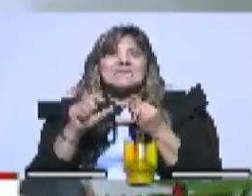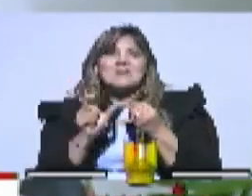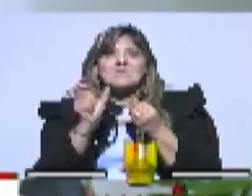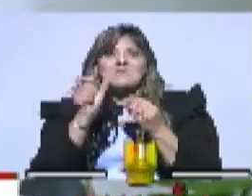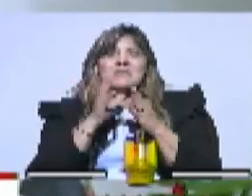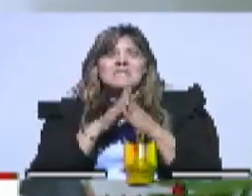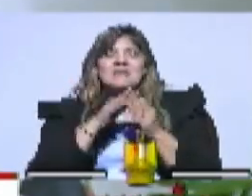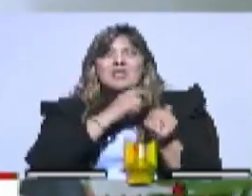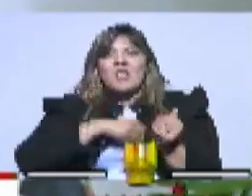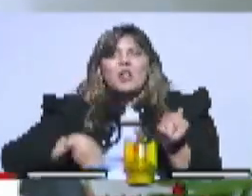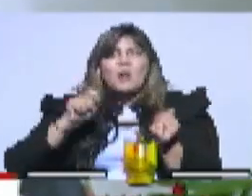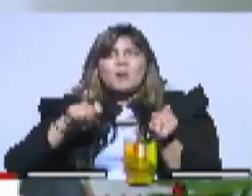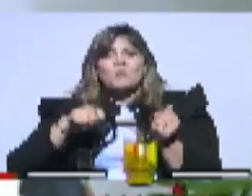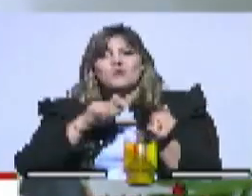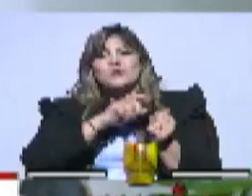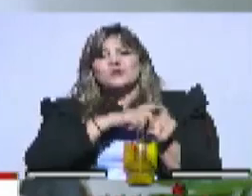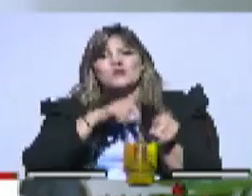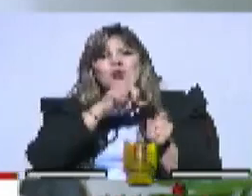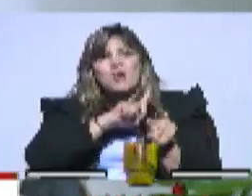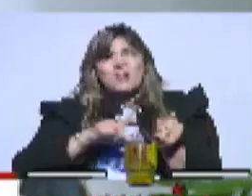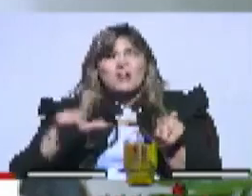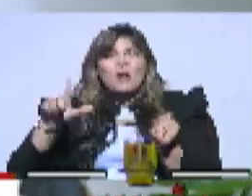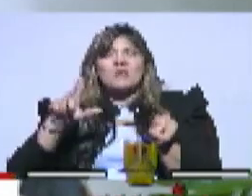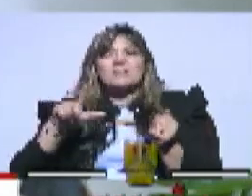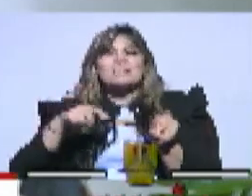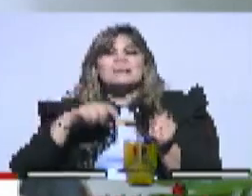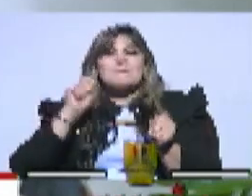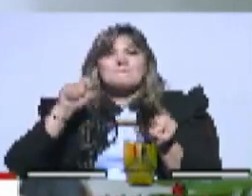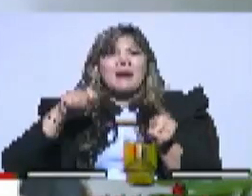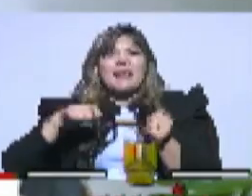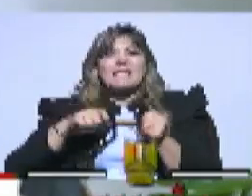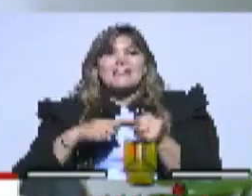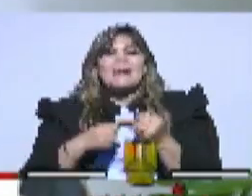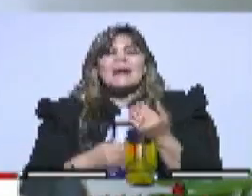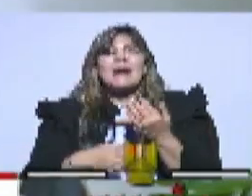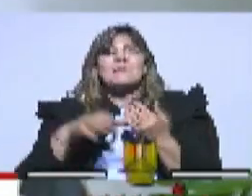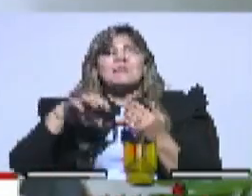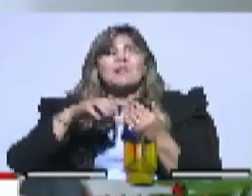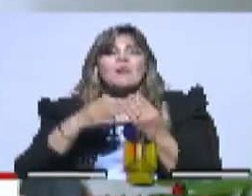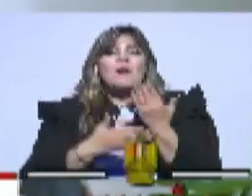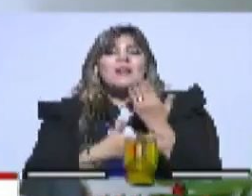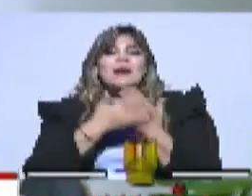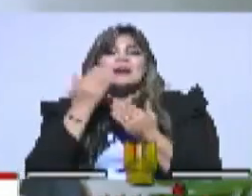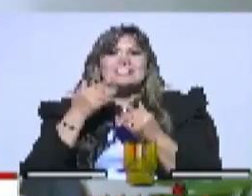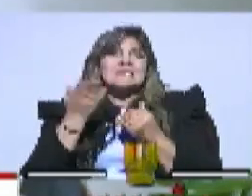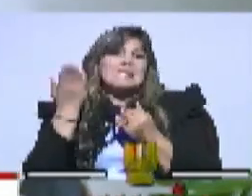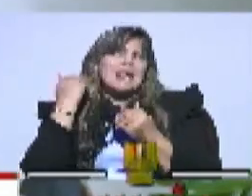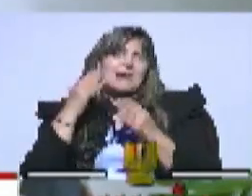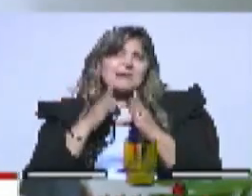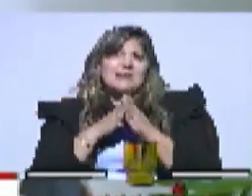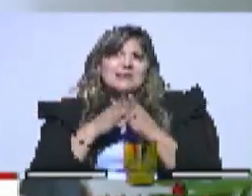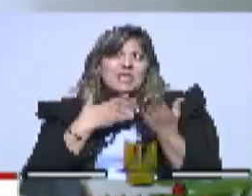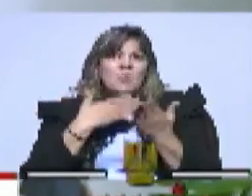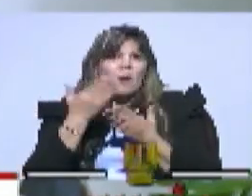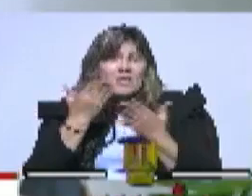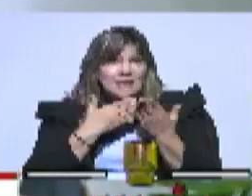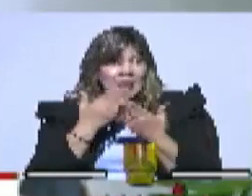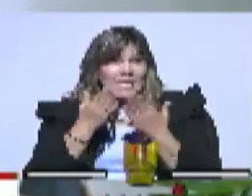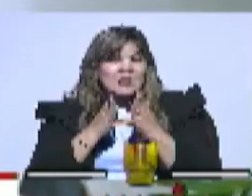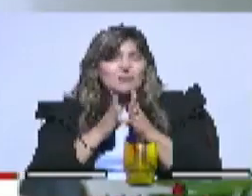الاستوديو المستشار أحمد عبد الرحمن رئيس محكمة القاهرة الجديدة الأسبق، وهيتعمقوا كثيرا في المواد